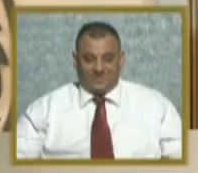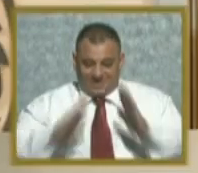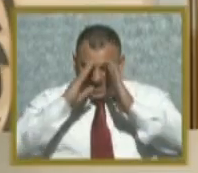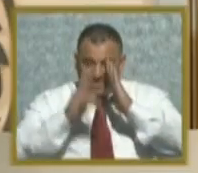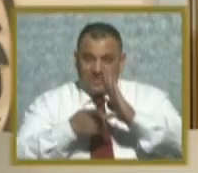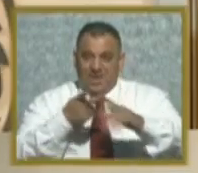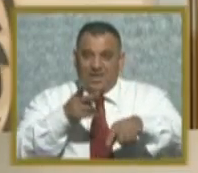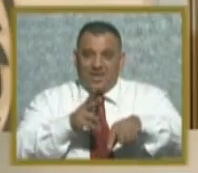حياكم الله من جديد. الأخ أحمد